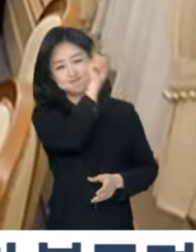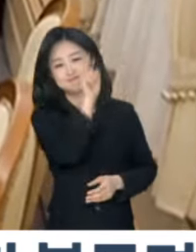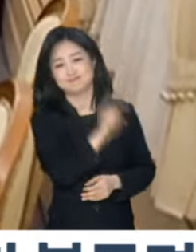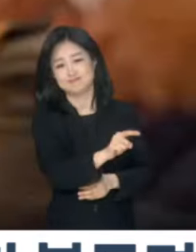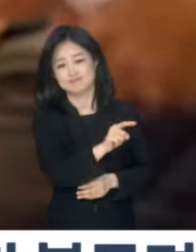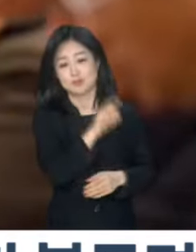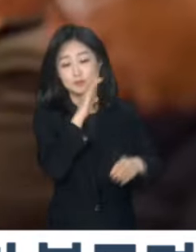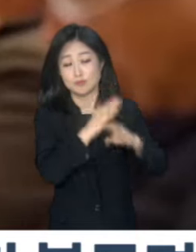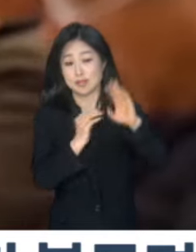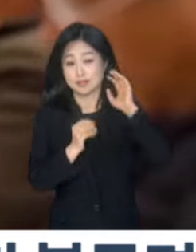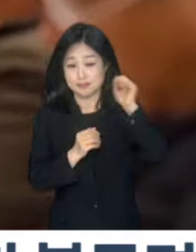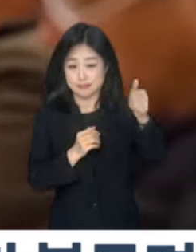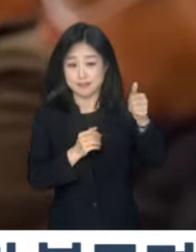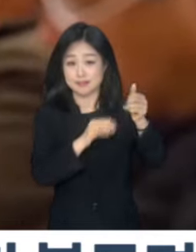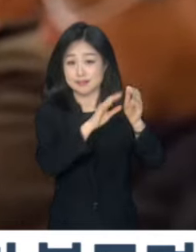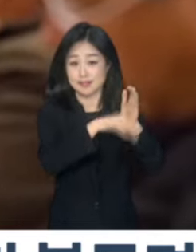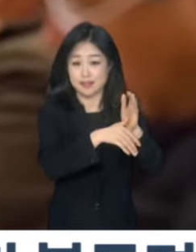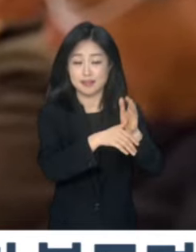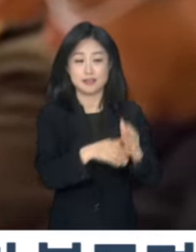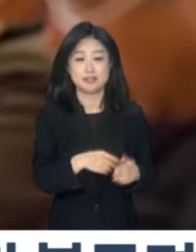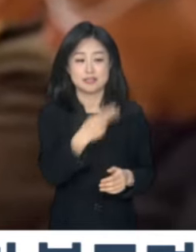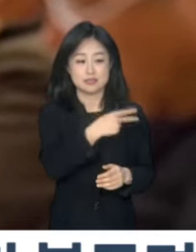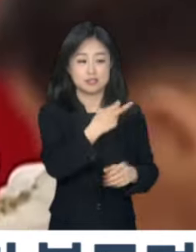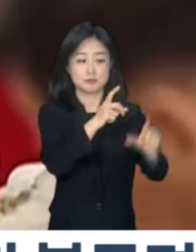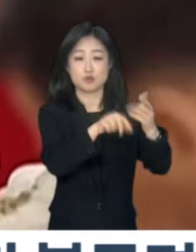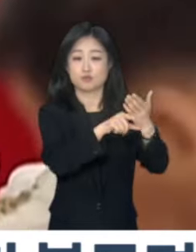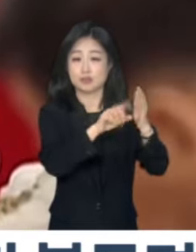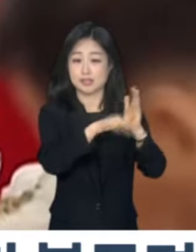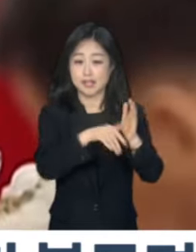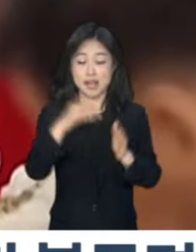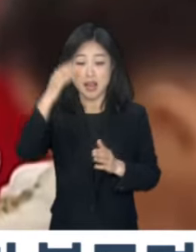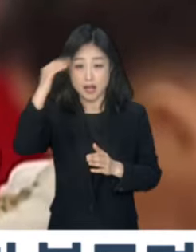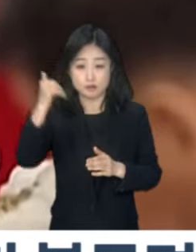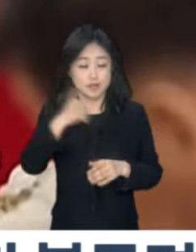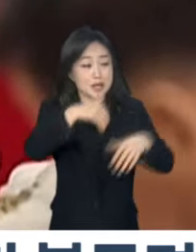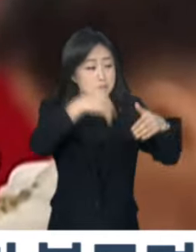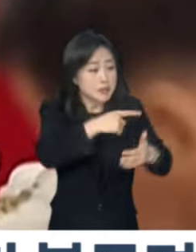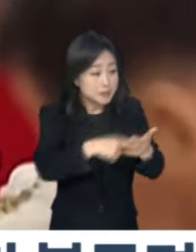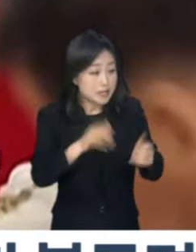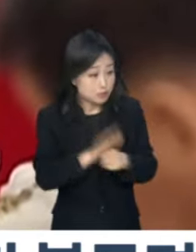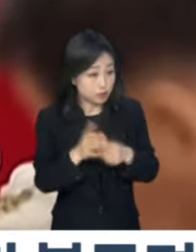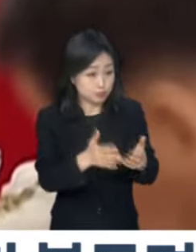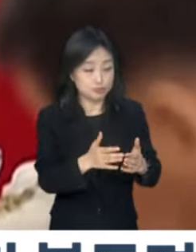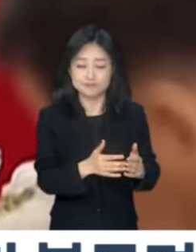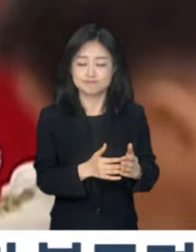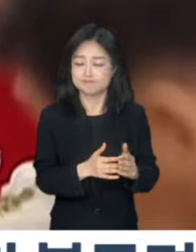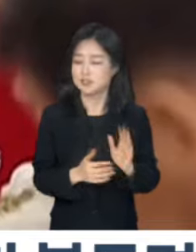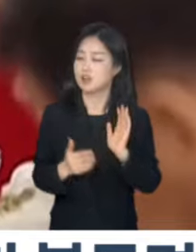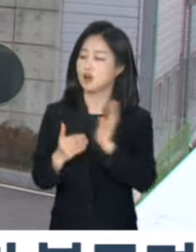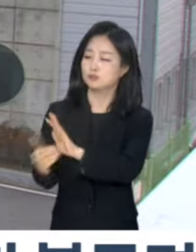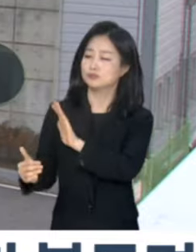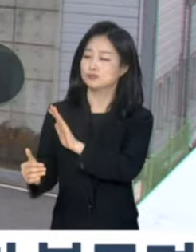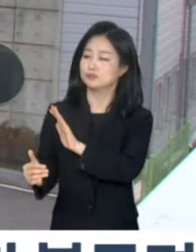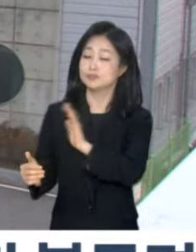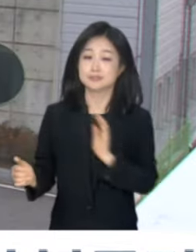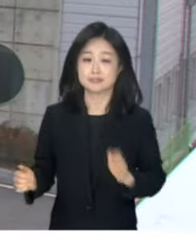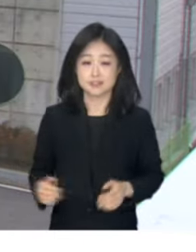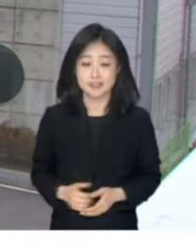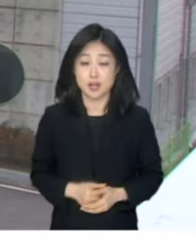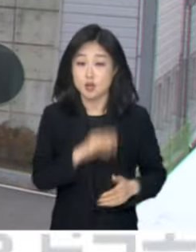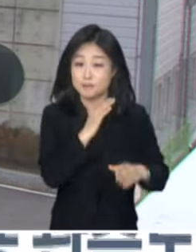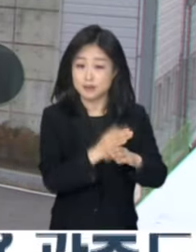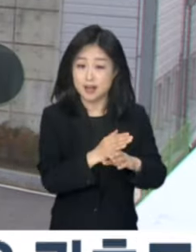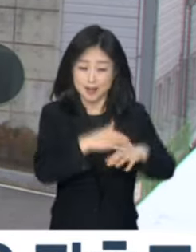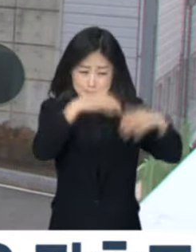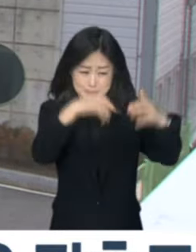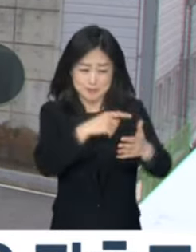북한은 김정은 집권 첫 해인 2012년 9월 우리 정부가 수해복구 지원을 제안했을 때도 거부 의사를 밝혔습니다. 다만 북한의